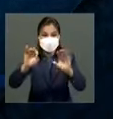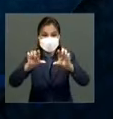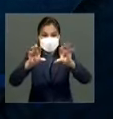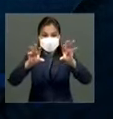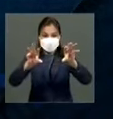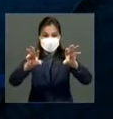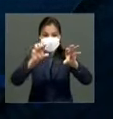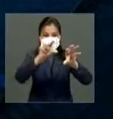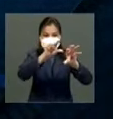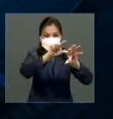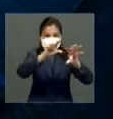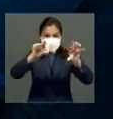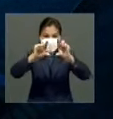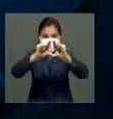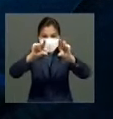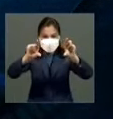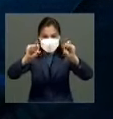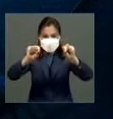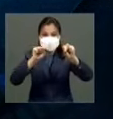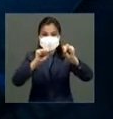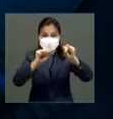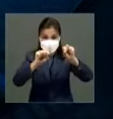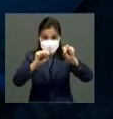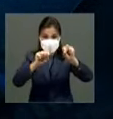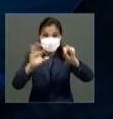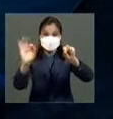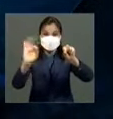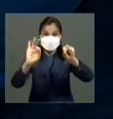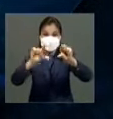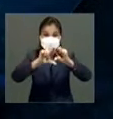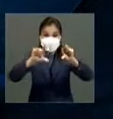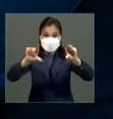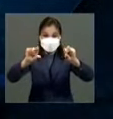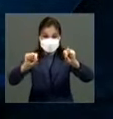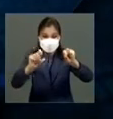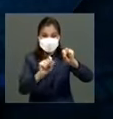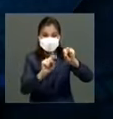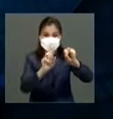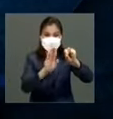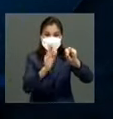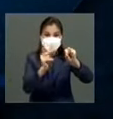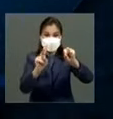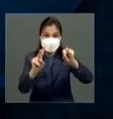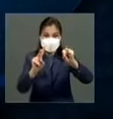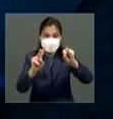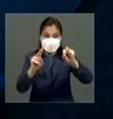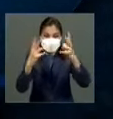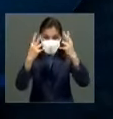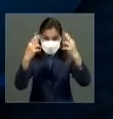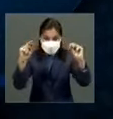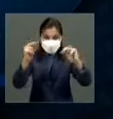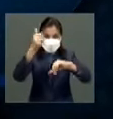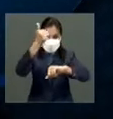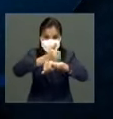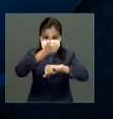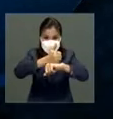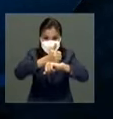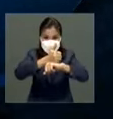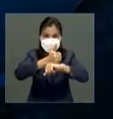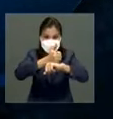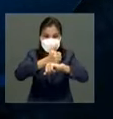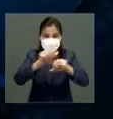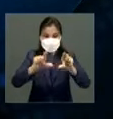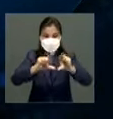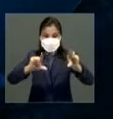ที่เป็นศูนย์บริหารสถานการณ์โควิด-19 หรือสบค.ชุดใหญ่ที่ท่าน นายกรัฐมนตรีในฐานะผอ.สบค.อยู่ตรงกลางต